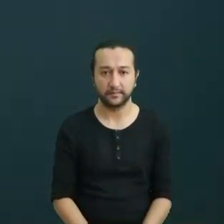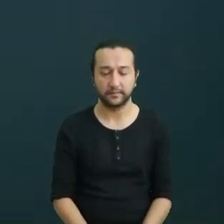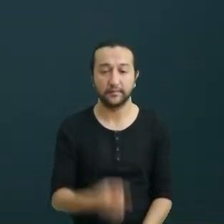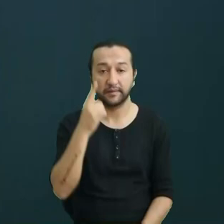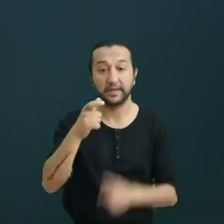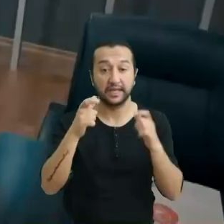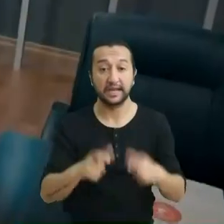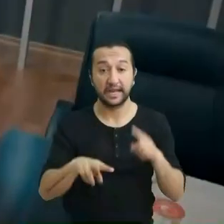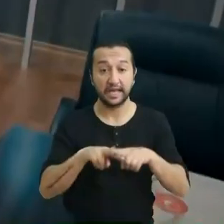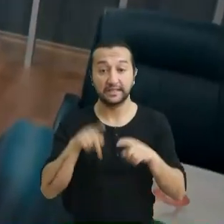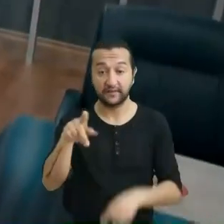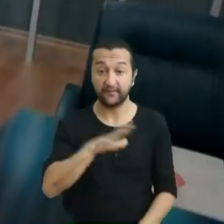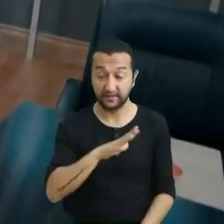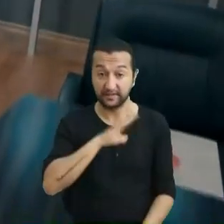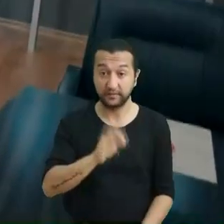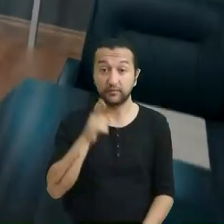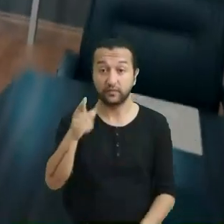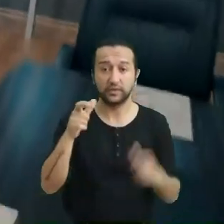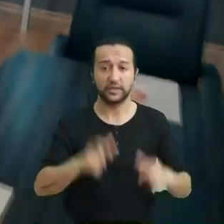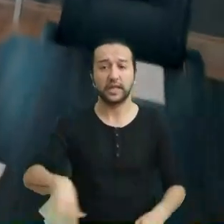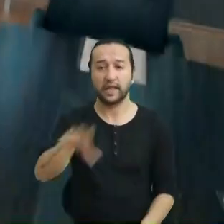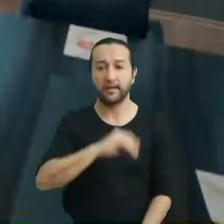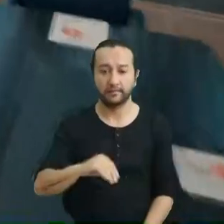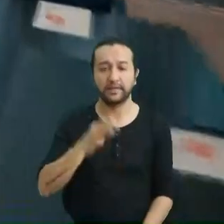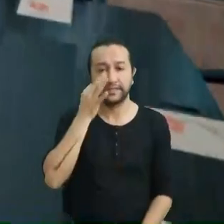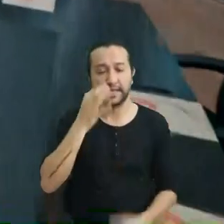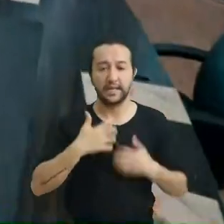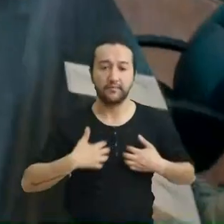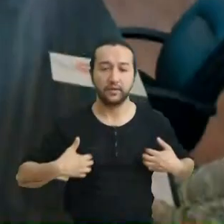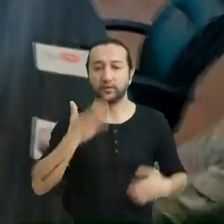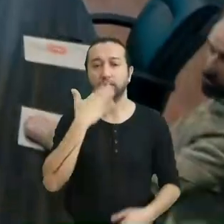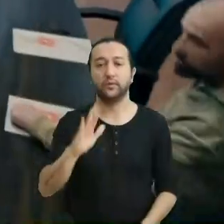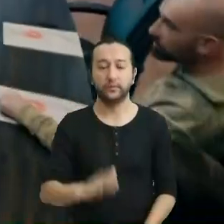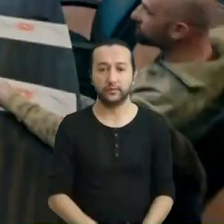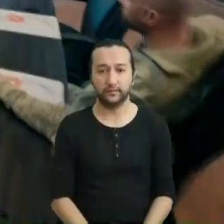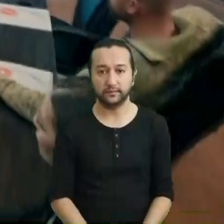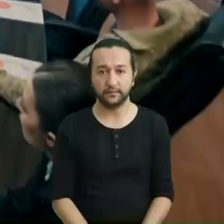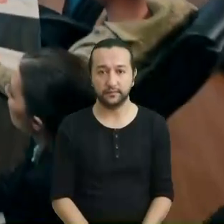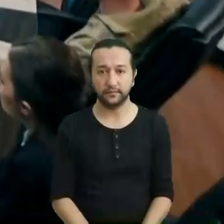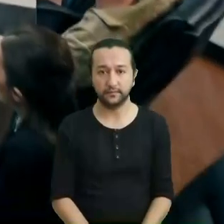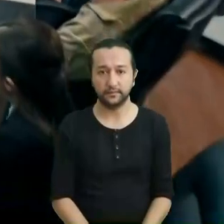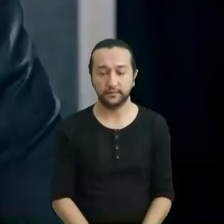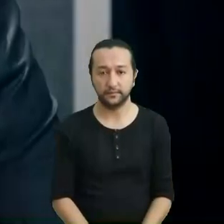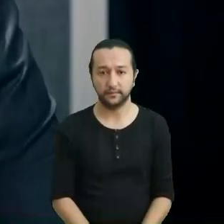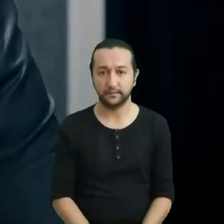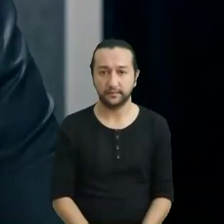Bir yerde Asaf varsa orada bulunan hiç kimsenin can emniyeti yoktur. Begüm oturdu.